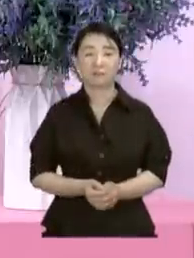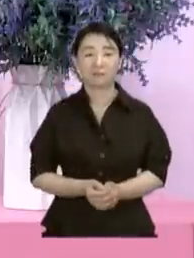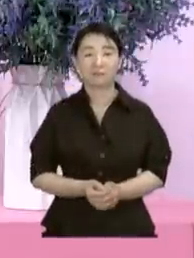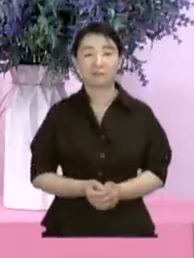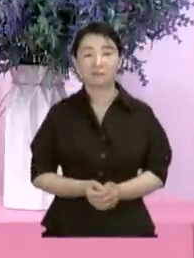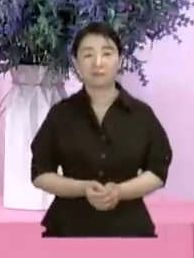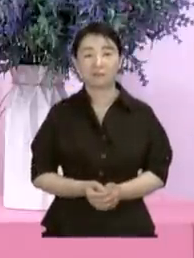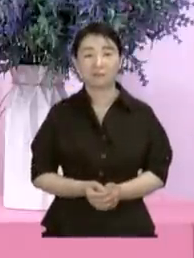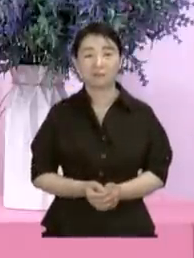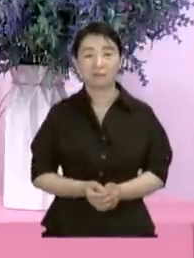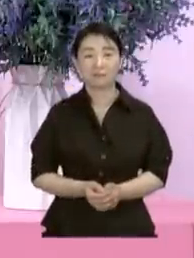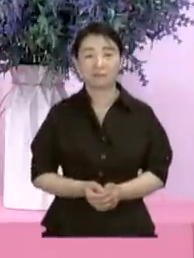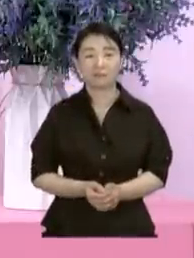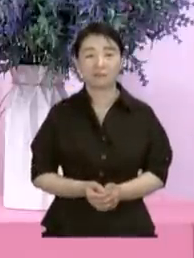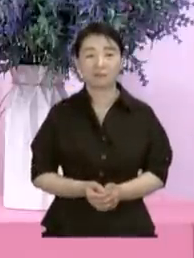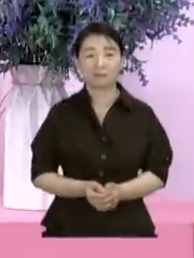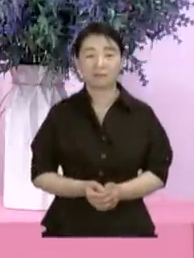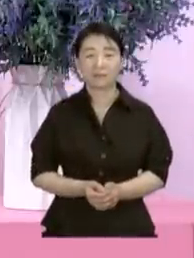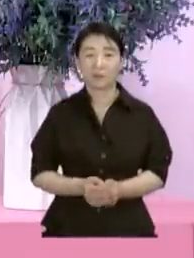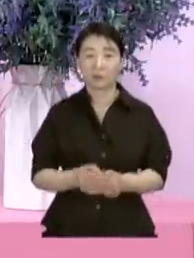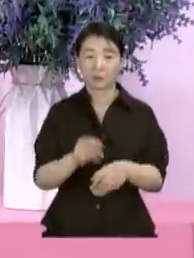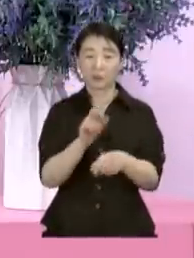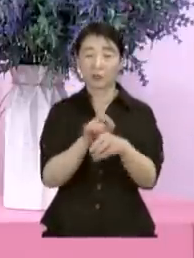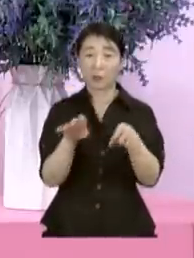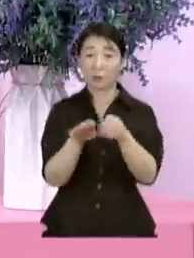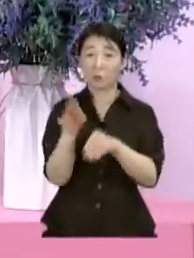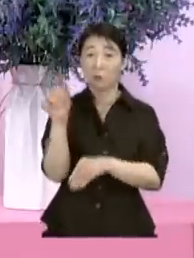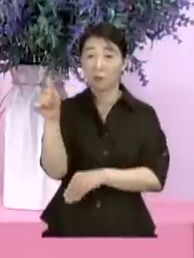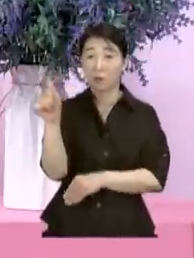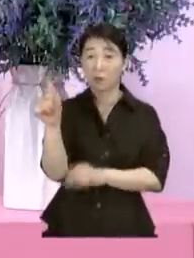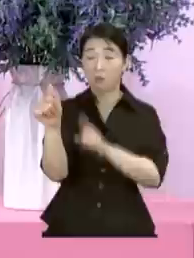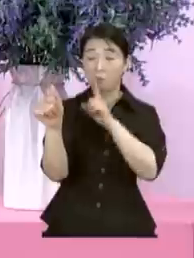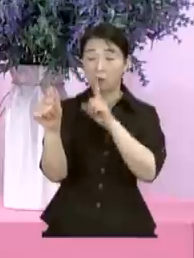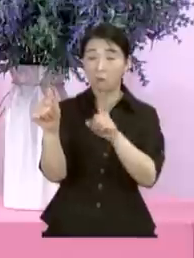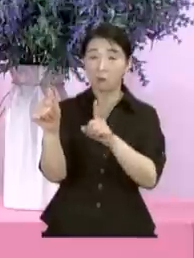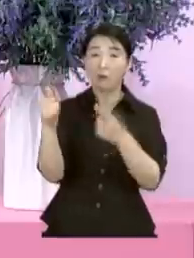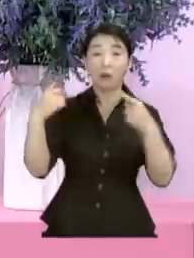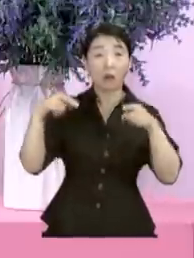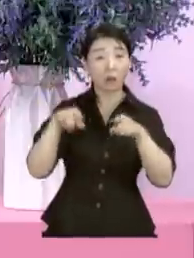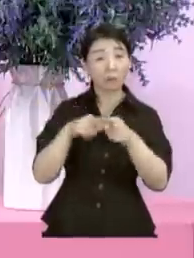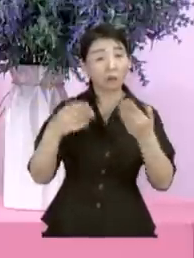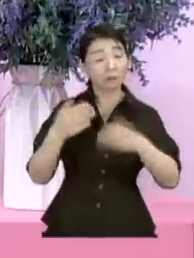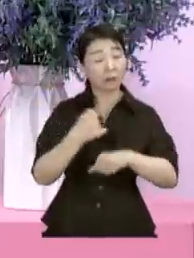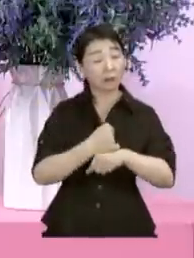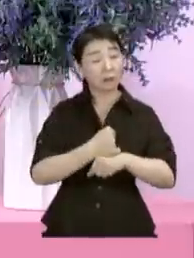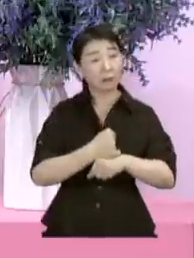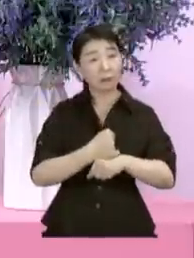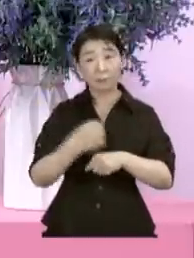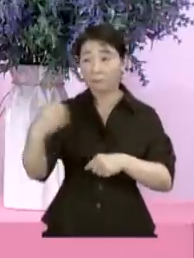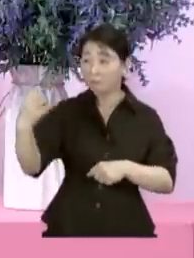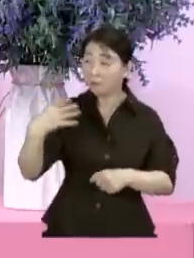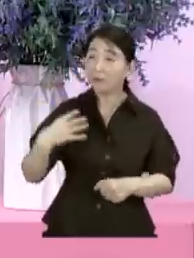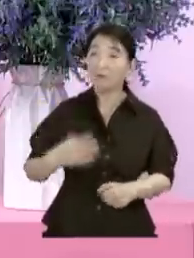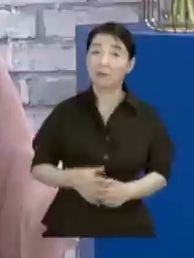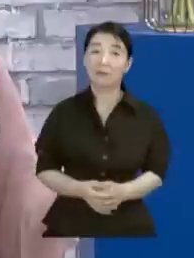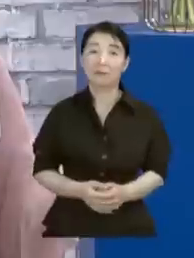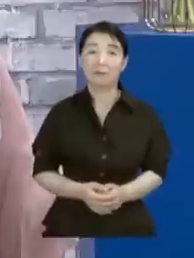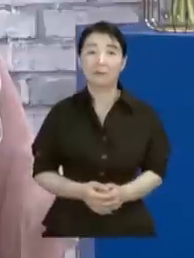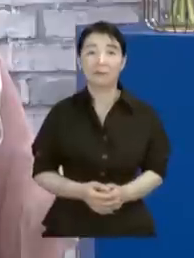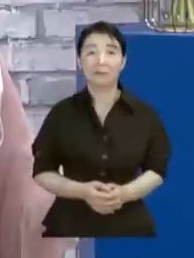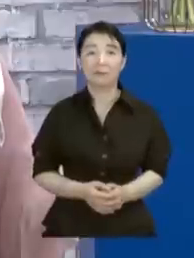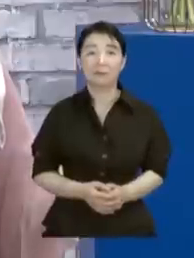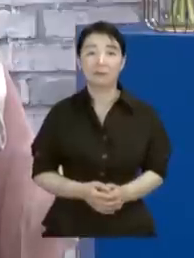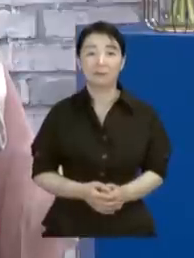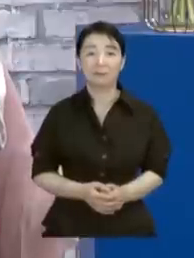네. 이렇게 하니까 그곳에 우리 사무총장님 되시는 분이 여기 우리랑 같이 일합시다. 이렇게 말씀하시는 거예요. 예,